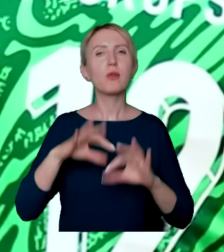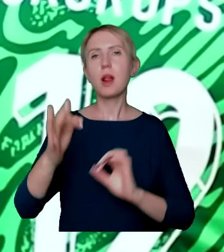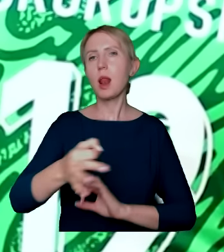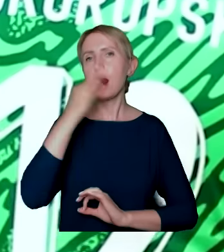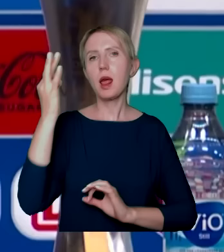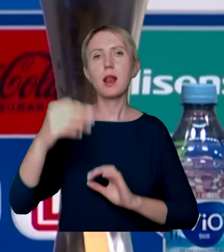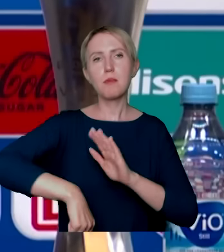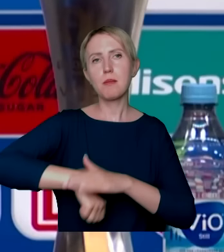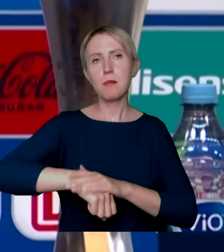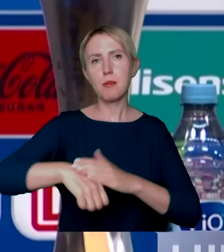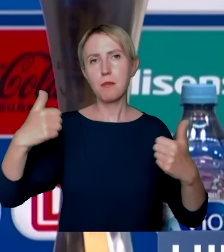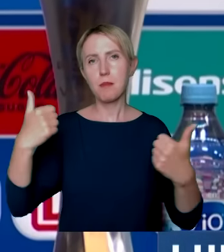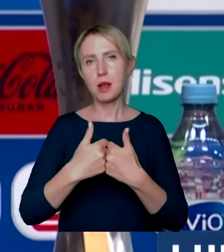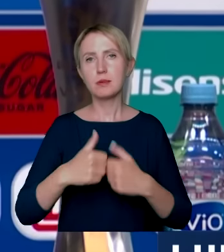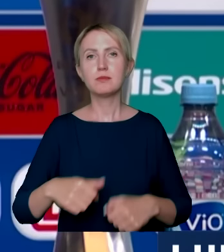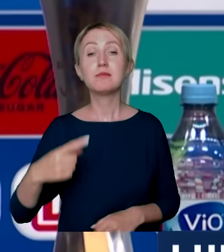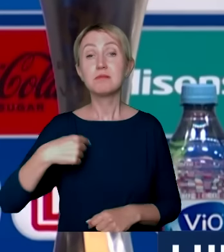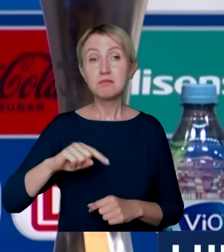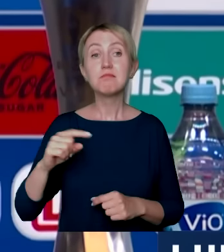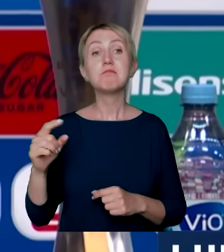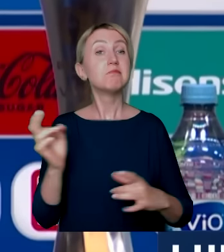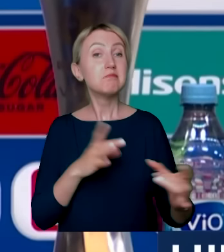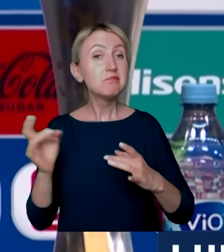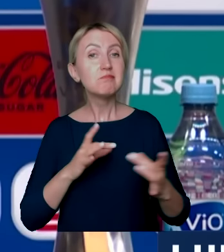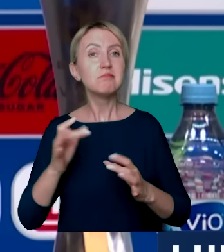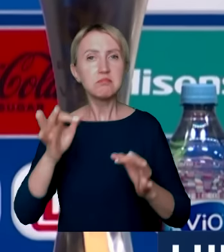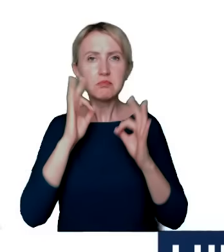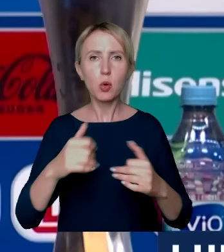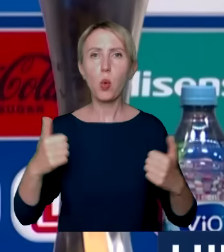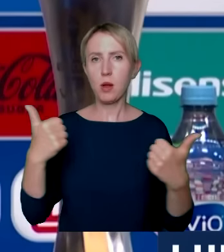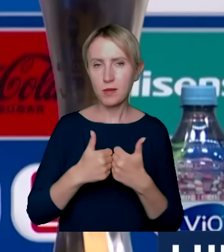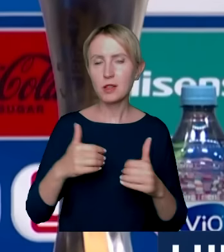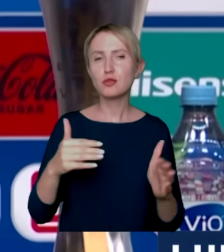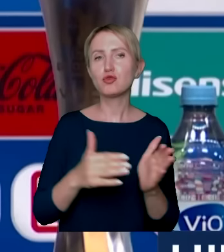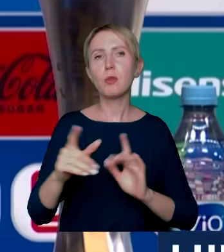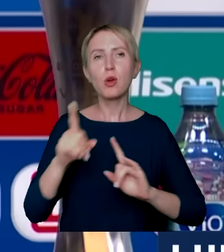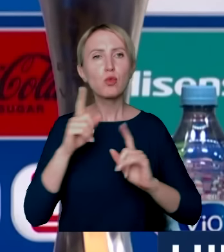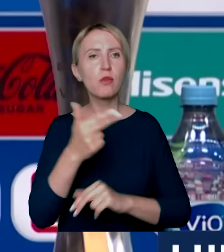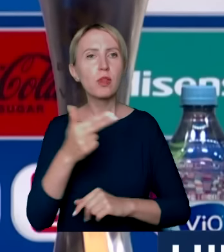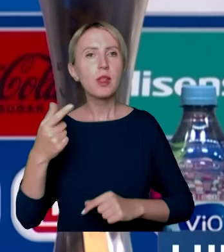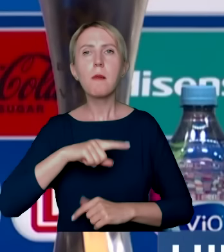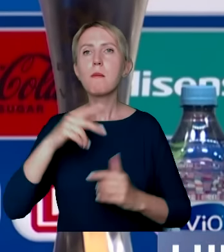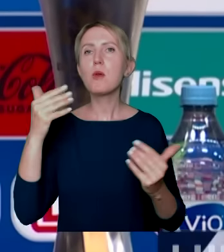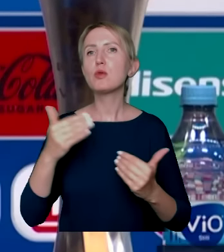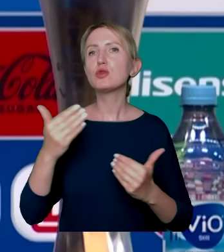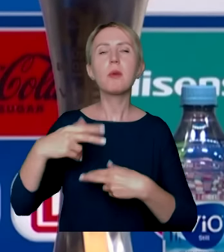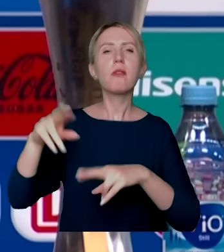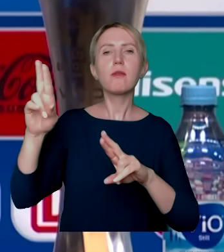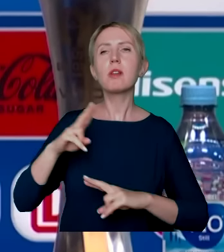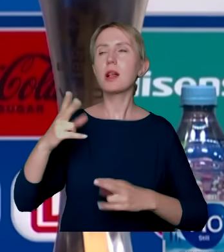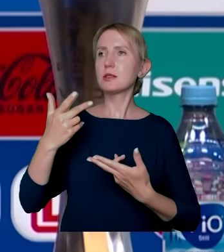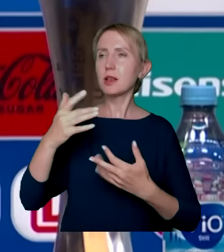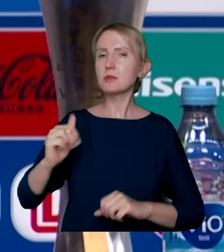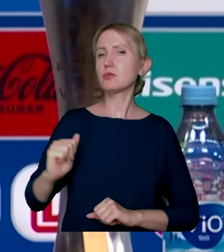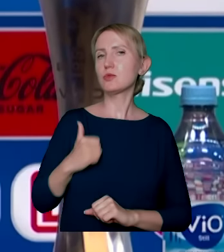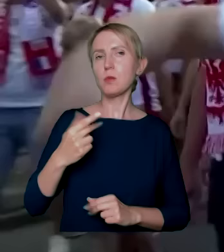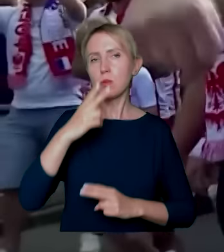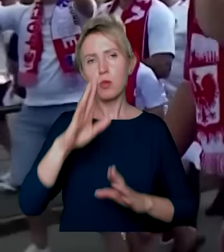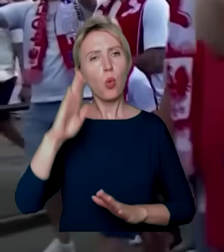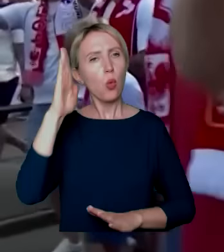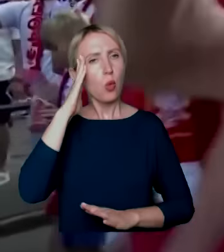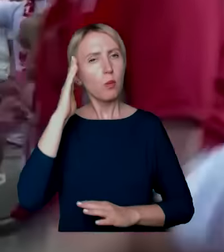meczu. Zagraliśmy, myślę, dobry mecz, trzeba o tym rozmawiać. Możemy wracać z podniesioną głową po tym meczu, bo pokazaliśmy, że potrafimy grać